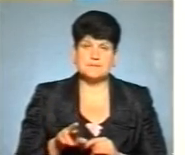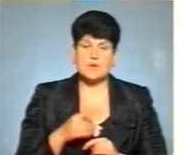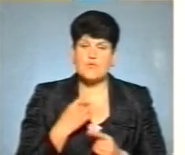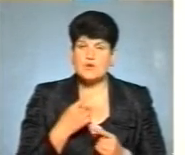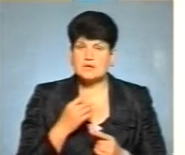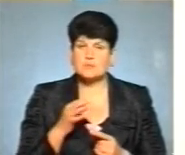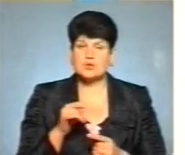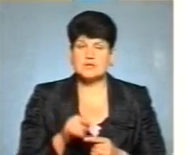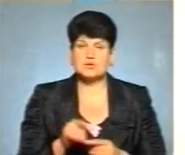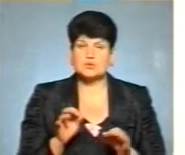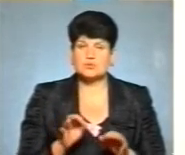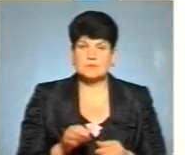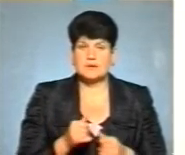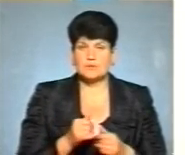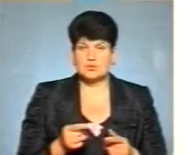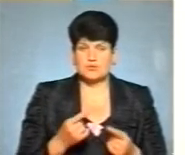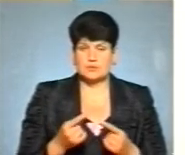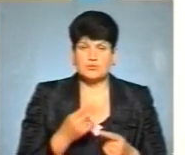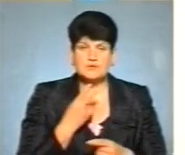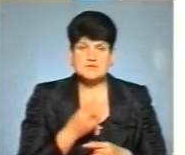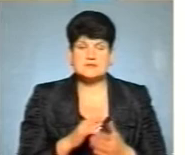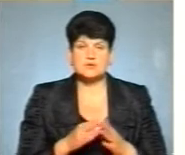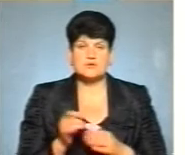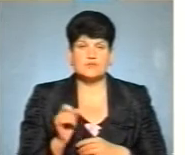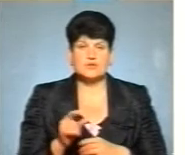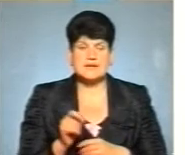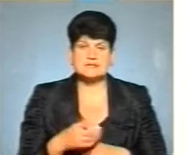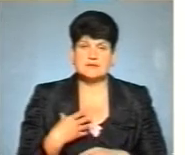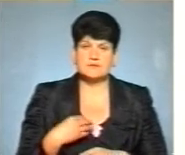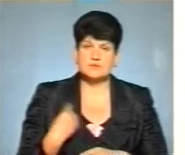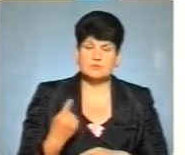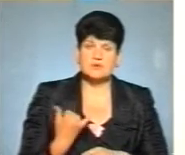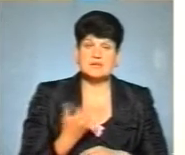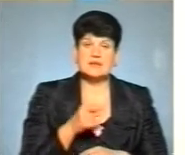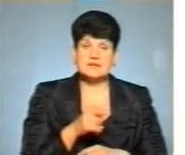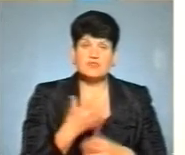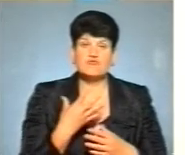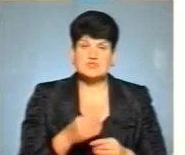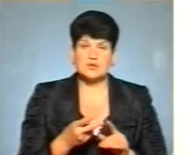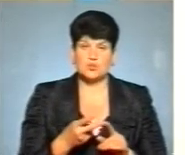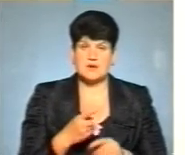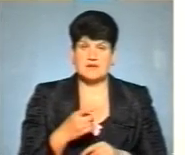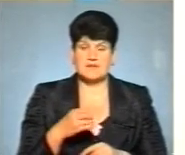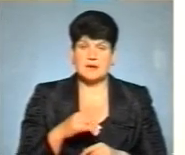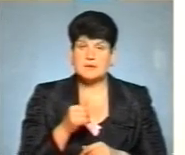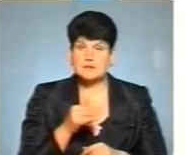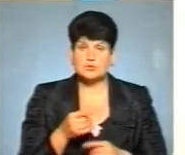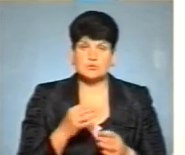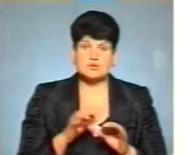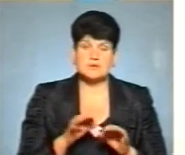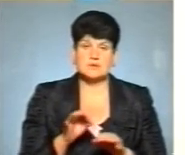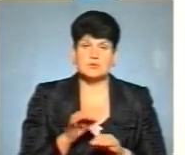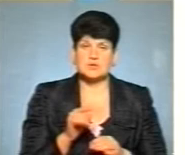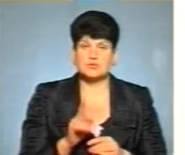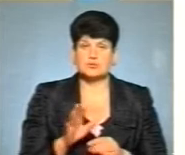вона йде на осінь, ми не можемо. Подивіться на ситуацію в Одесі, на Львівщині, наприклад. Ну, для них вже є друга хвиля. Ми не можемо розказувати про те, що вона прийде